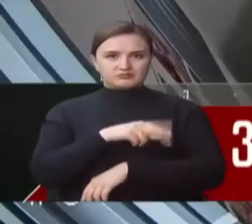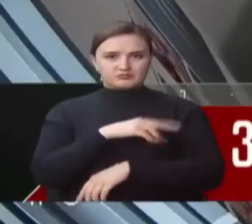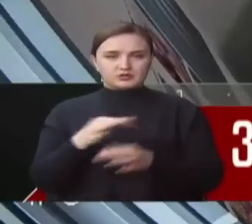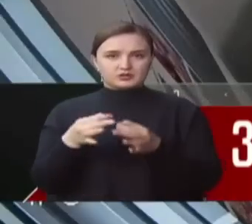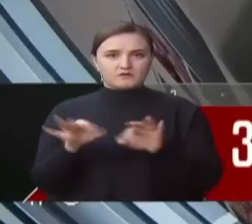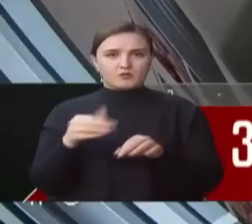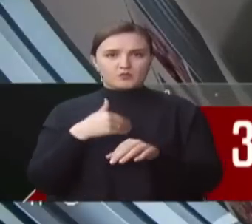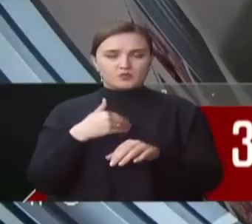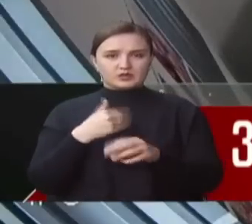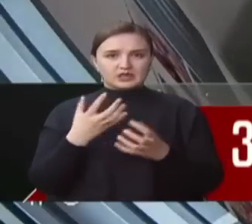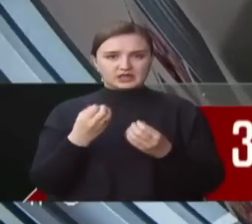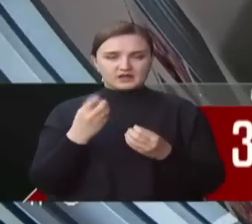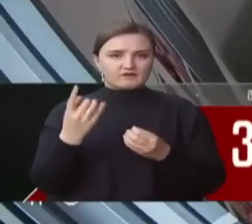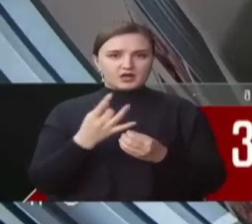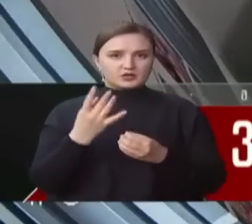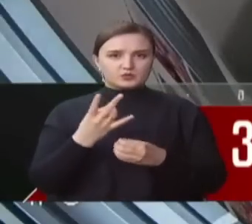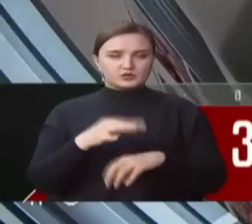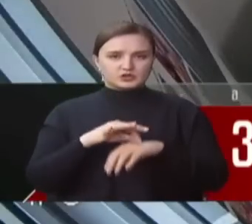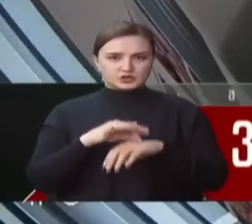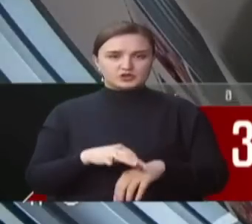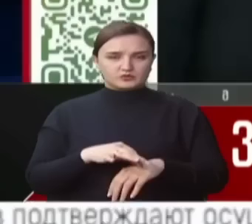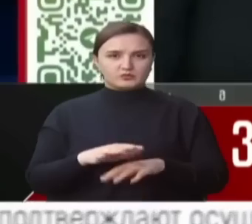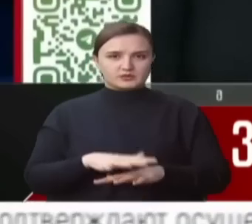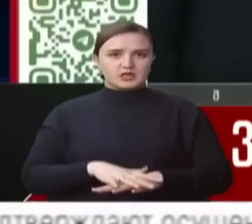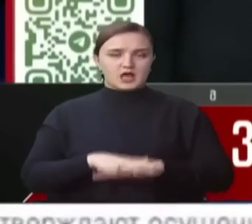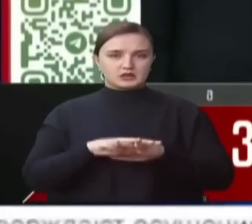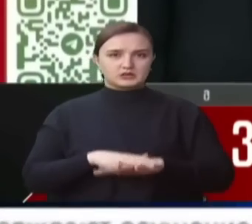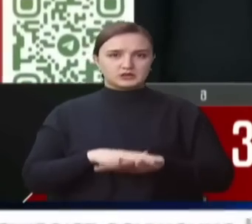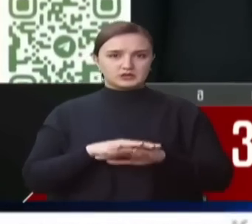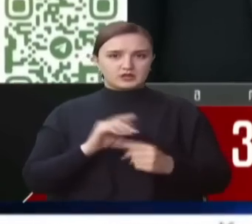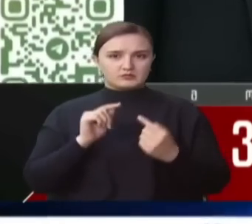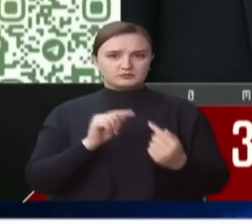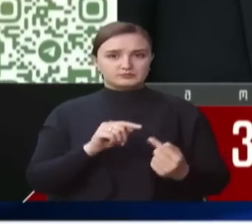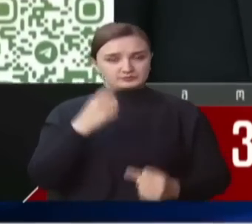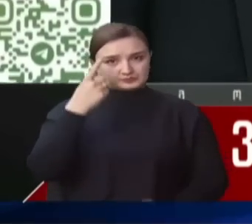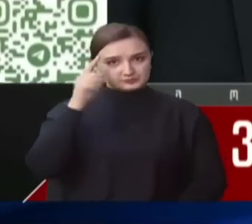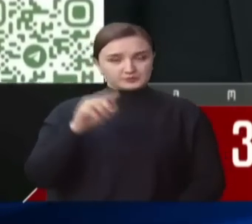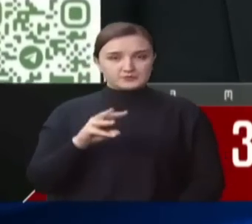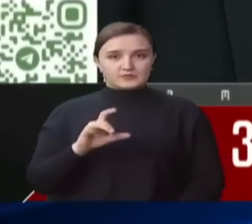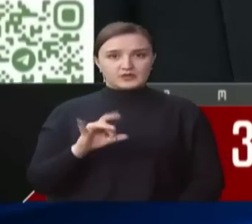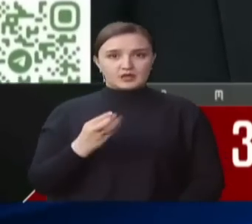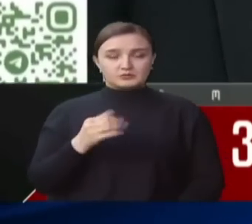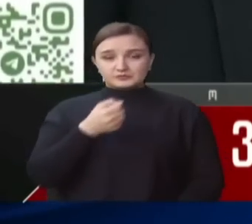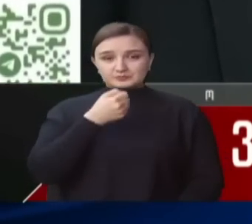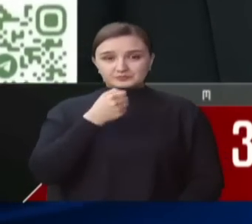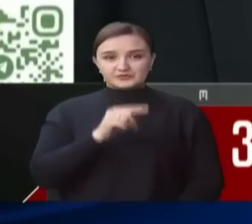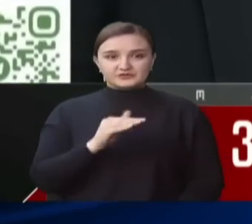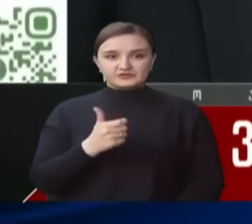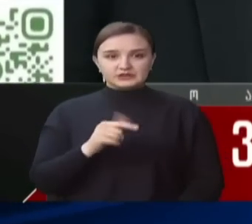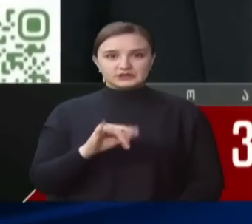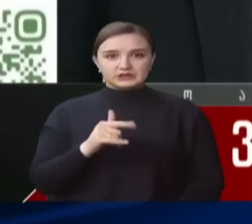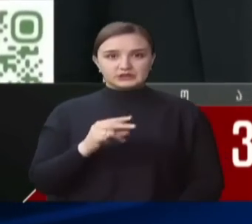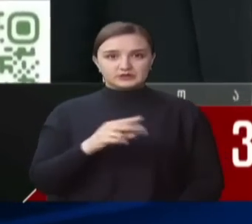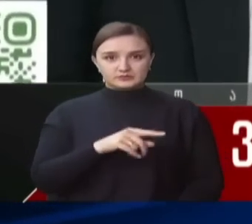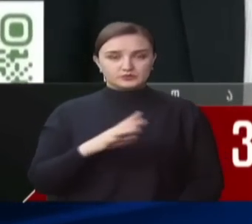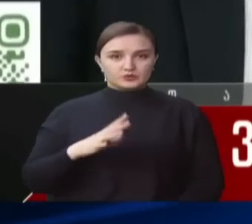რამდენიმე ქვეყანაში კიდევ ერთხელ უნდა ჩატარდეს ერთდროული აქცია. Ამ კამპანიის ინიციატორი სხვათაშორის მერაბიშვილის ინტერვიუერი ფეიგინია,